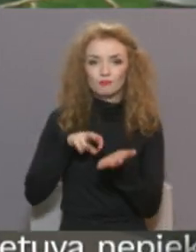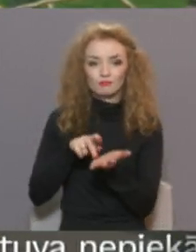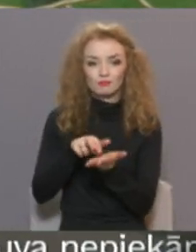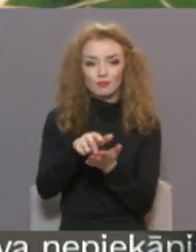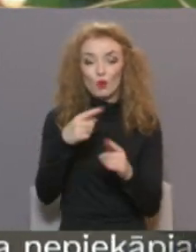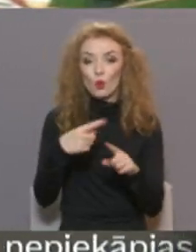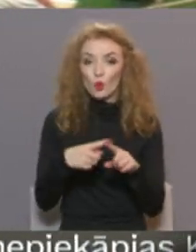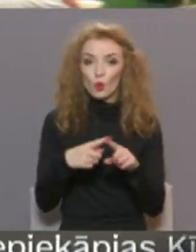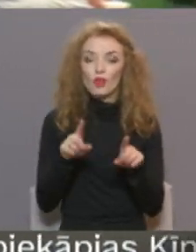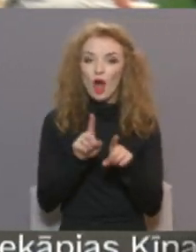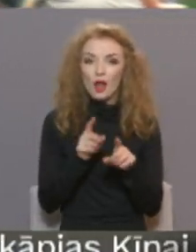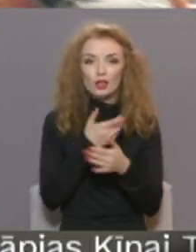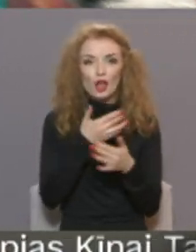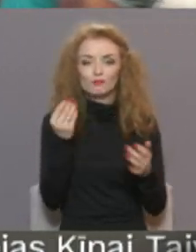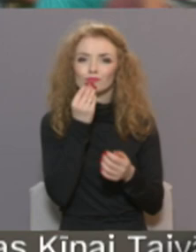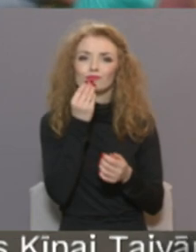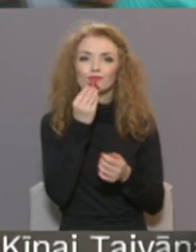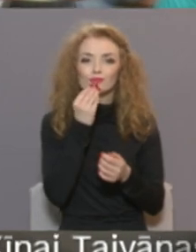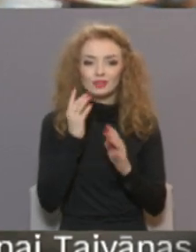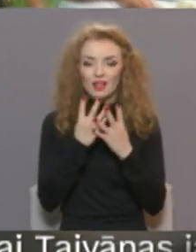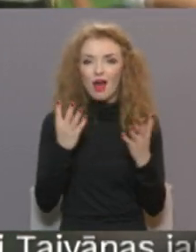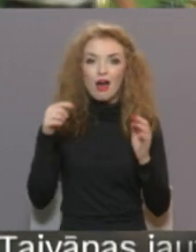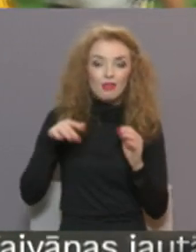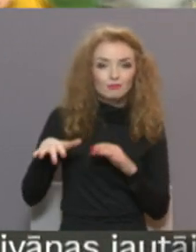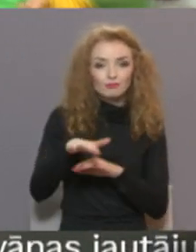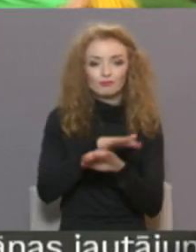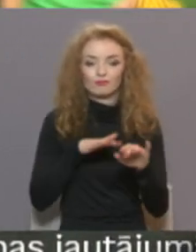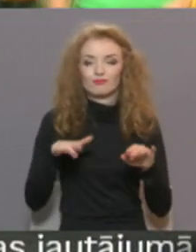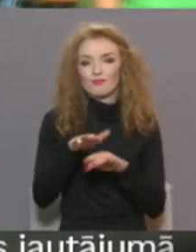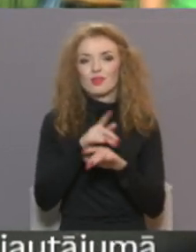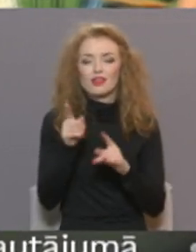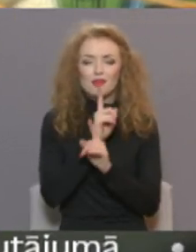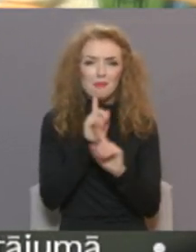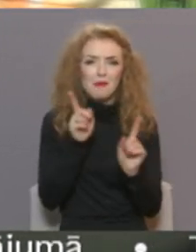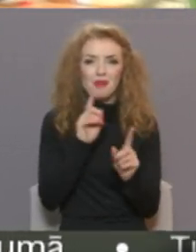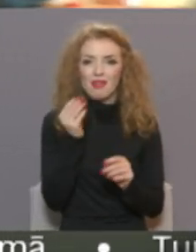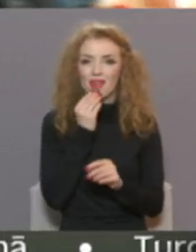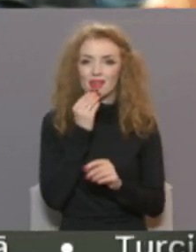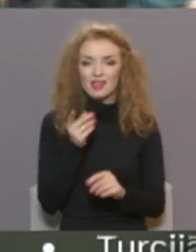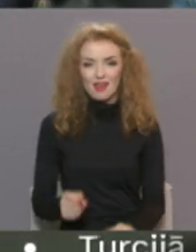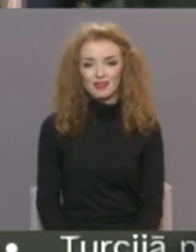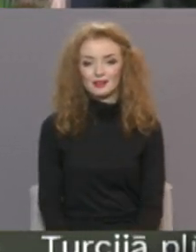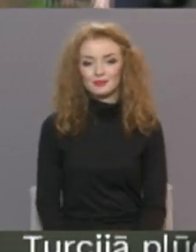valdīja nacionālo virtuvju sētā, kur visu acu priekšā tapa ikdienā neierasti ēdieni.